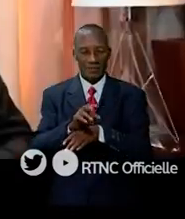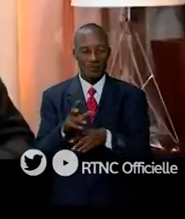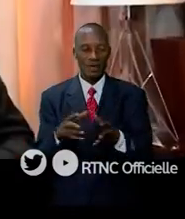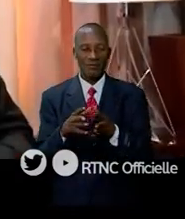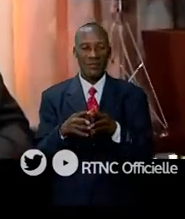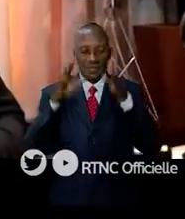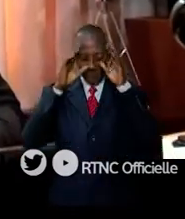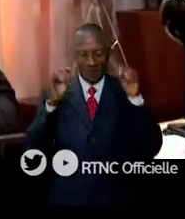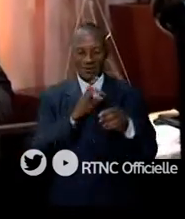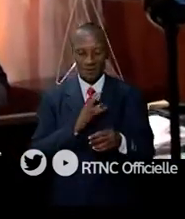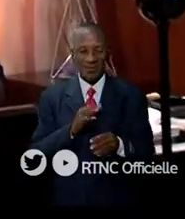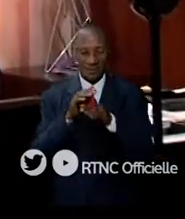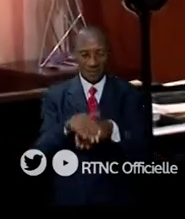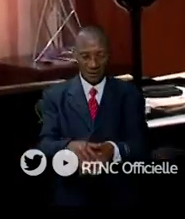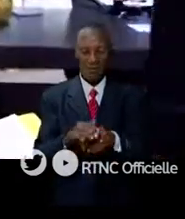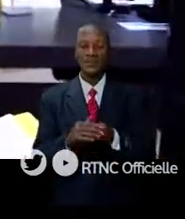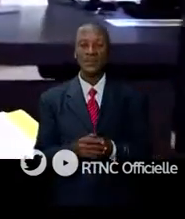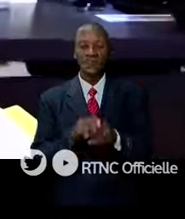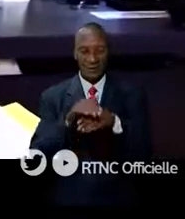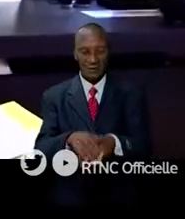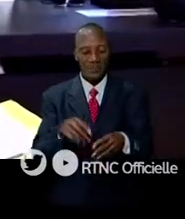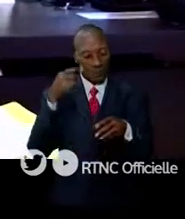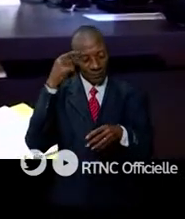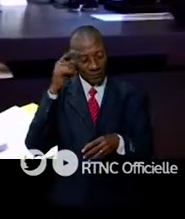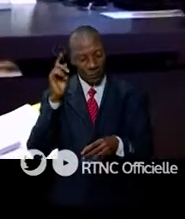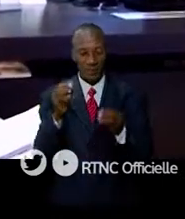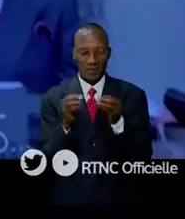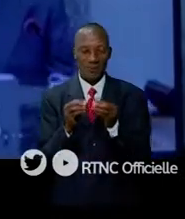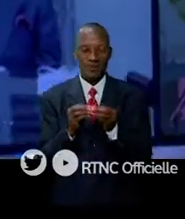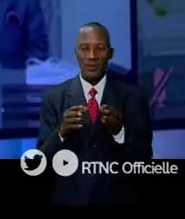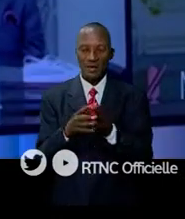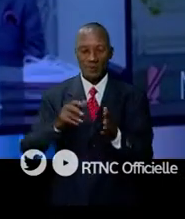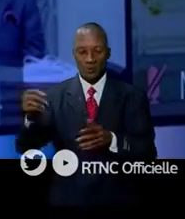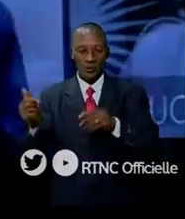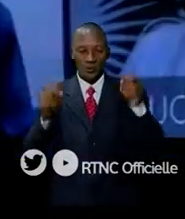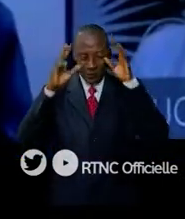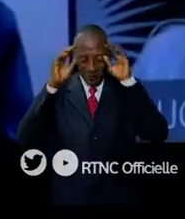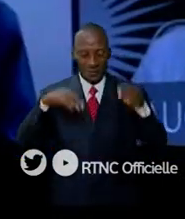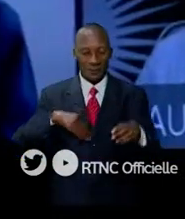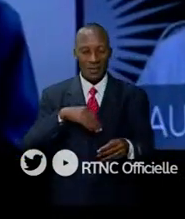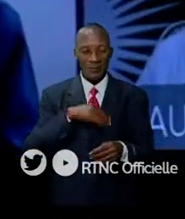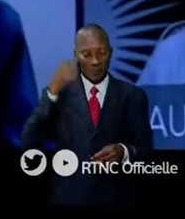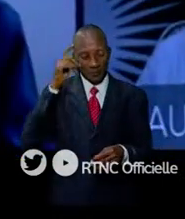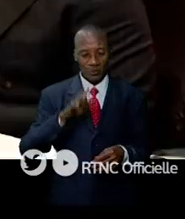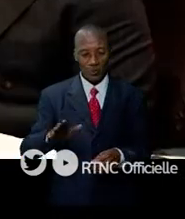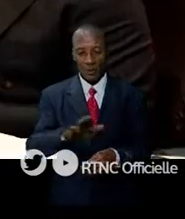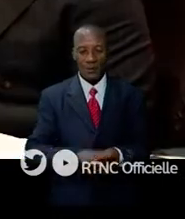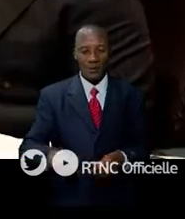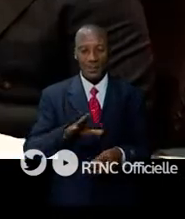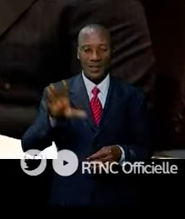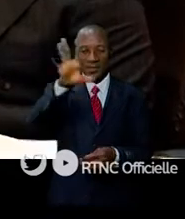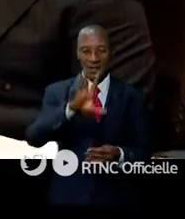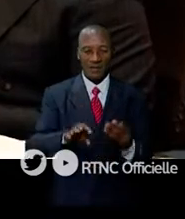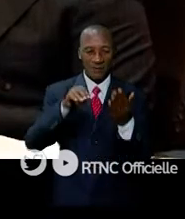chef de l'État congolais, Félix-Antoine Tshisekedi Tshilombo, aux côtés de ses pairs, membres de la CEEAC. L'ordre